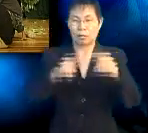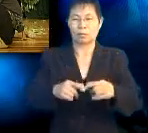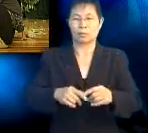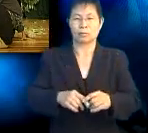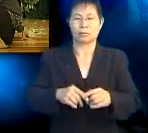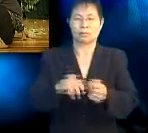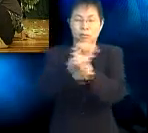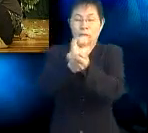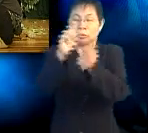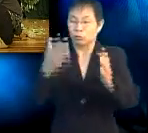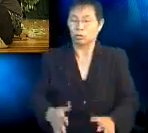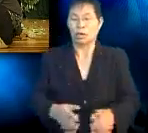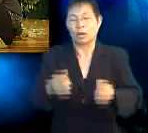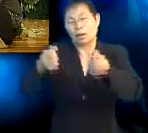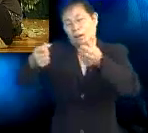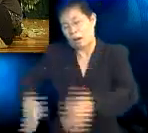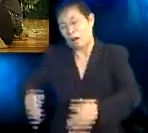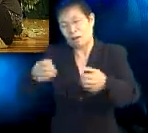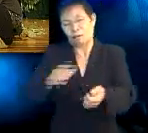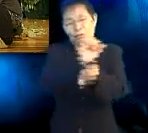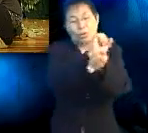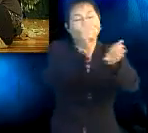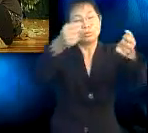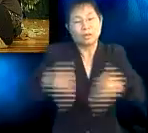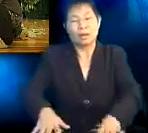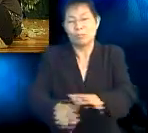hilang. Tawanan biarkan saja. Tengok kali.